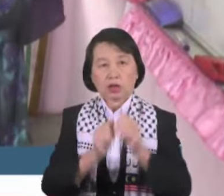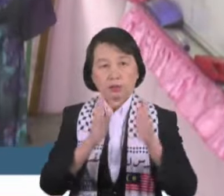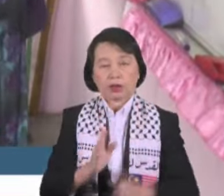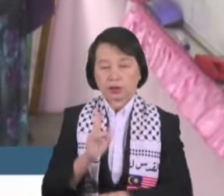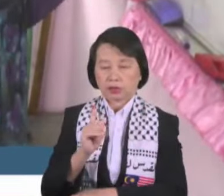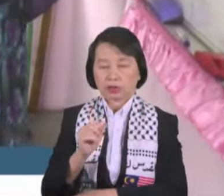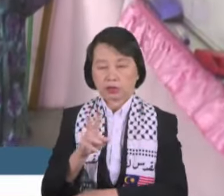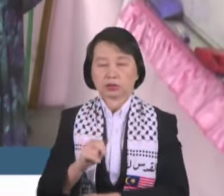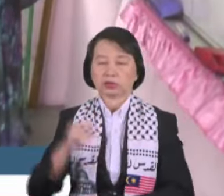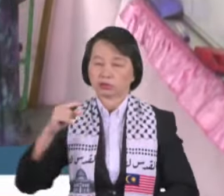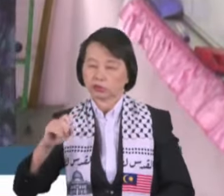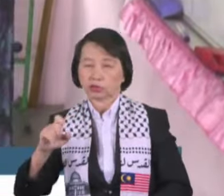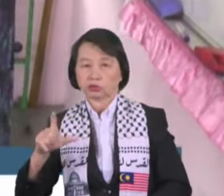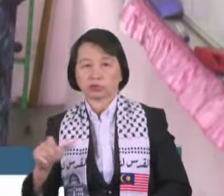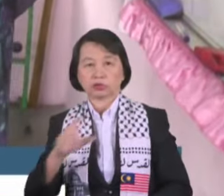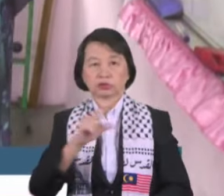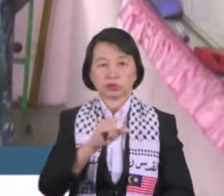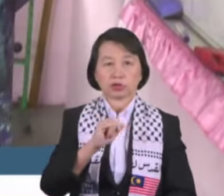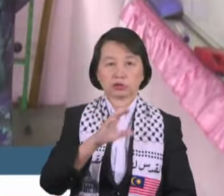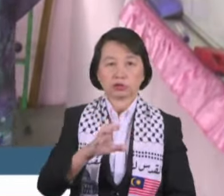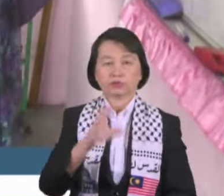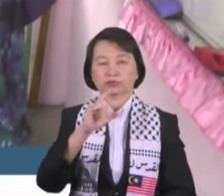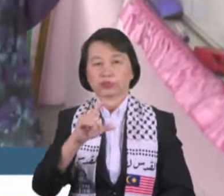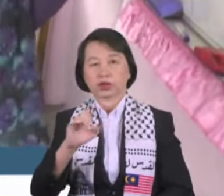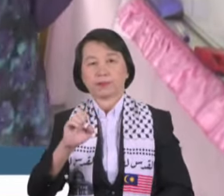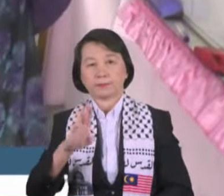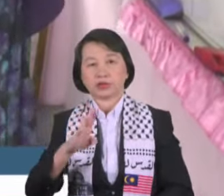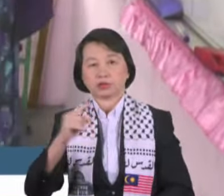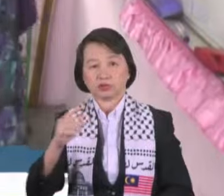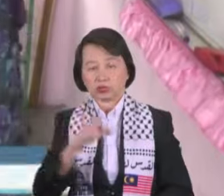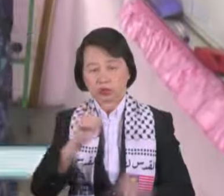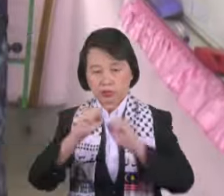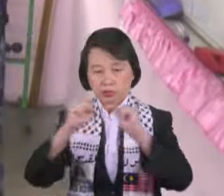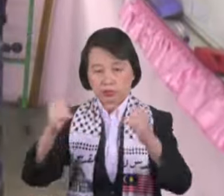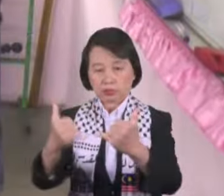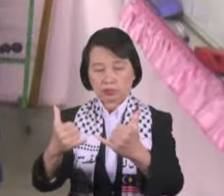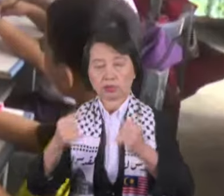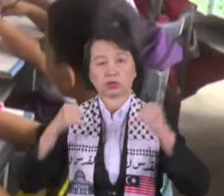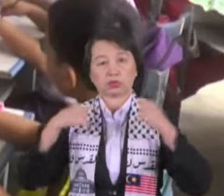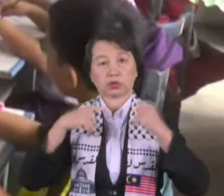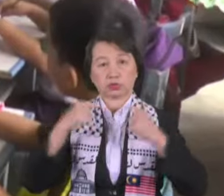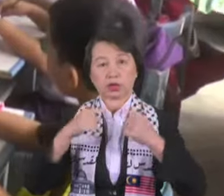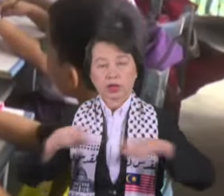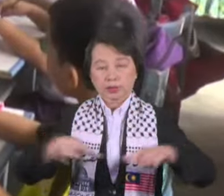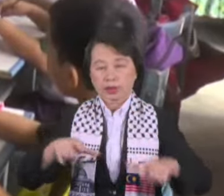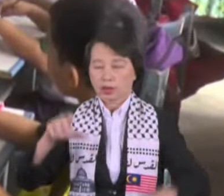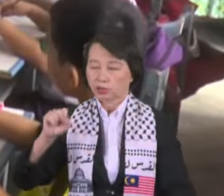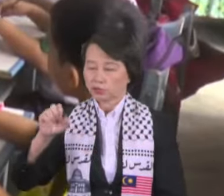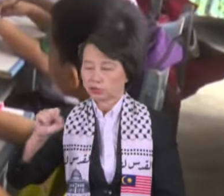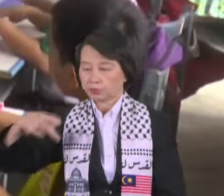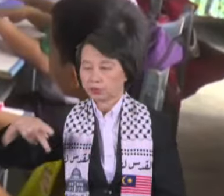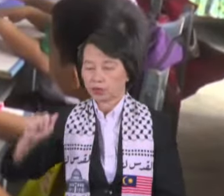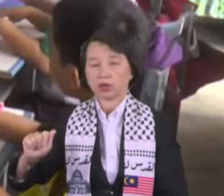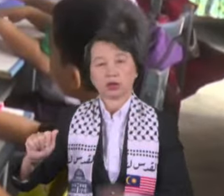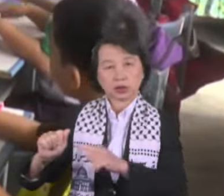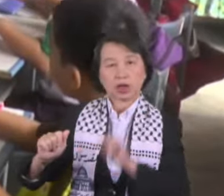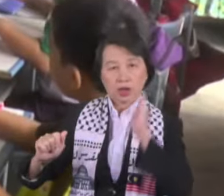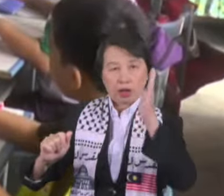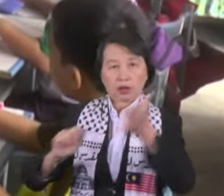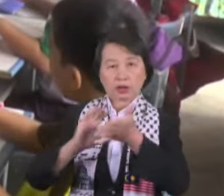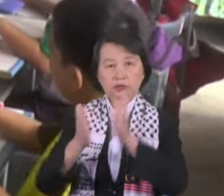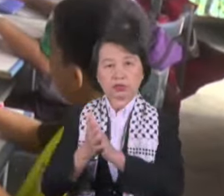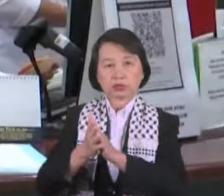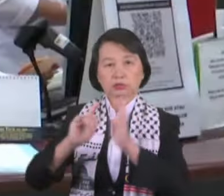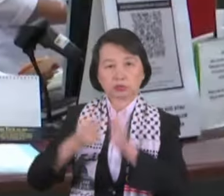berkanun GLC, GIC, CLBG dan syarikat swasta. Pelaksanaan SSPA juga akan